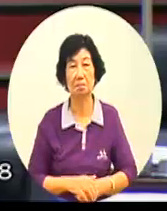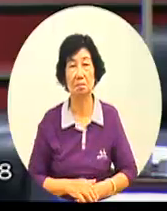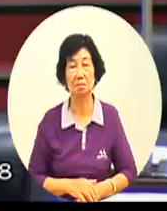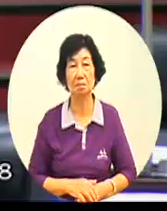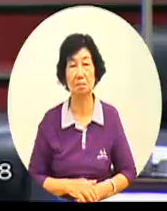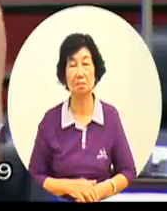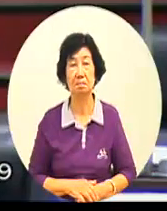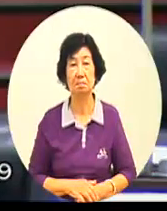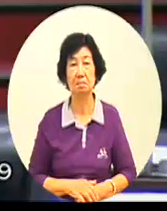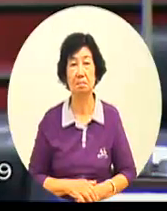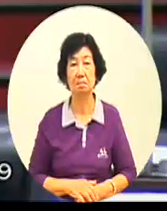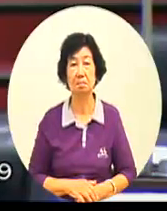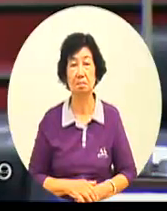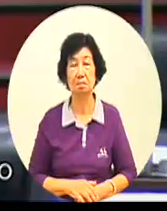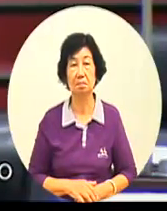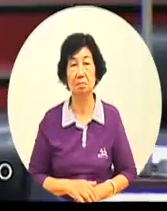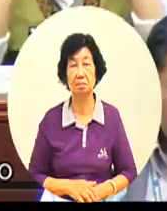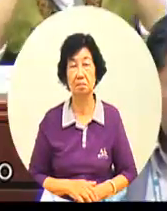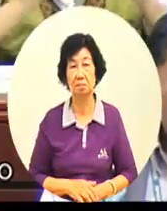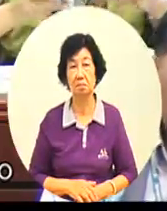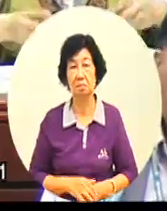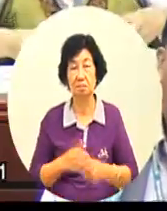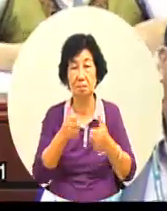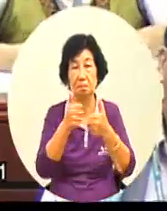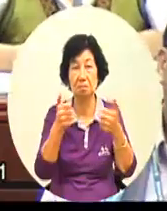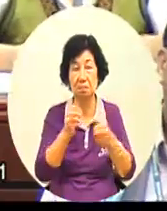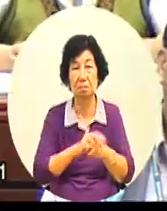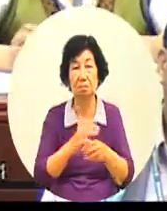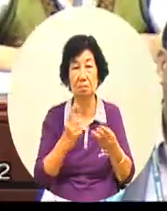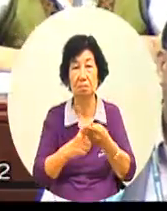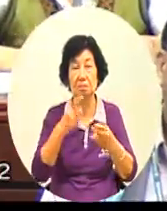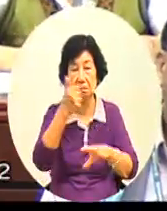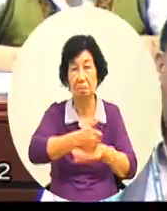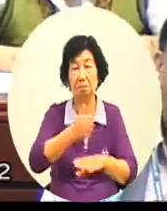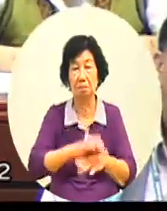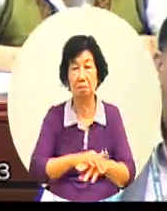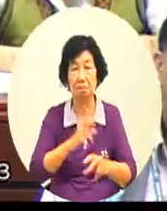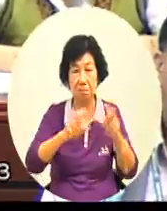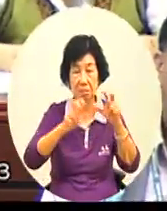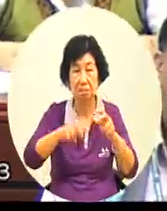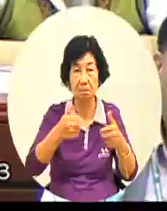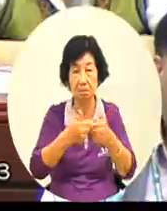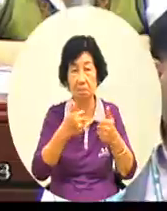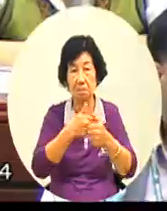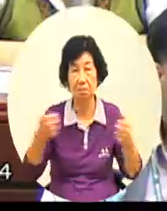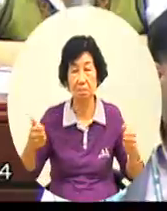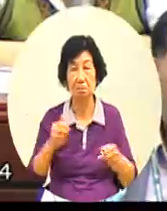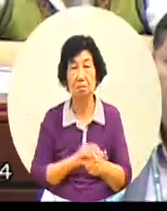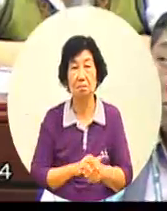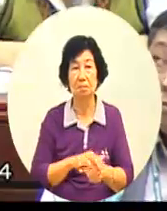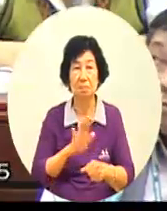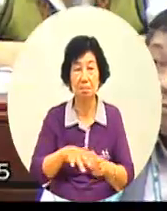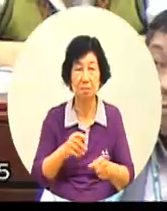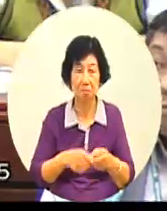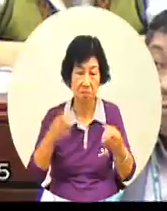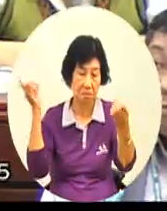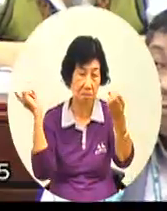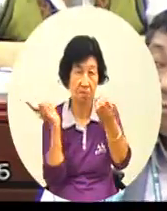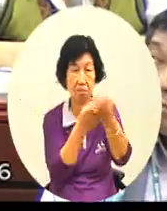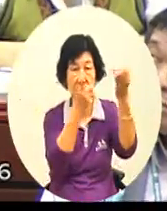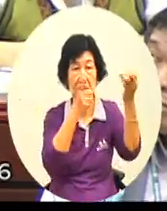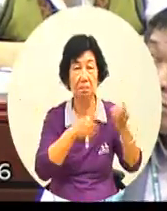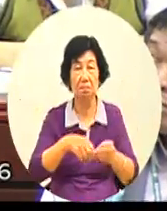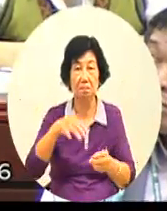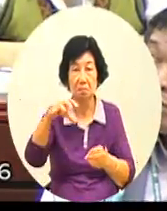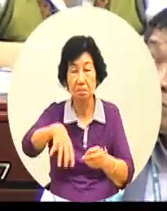请主委答复。 谢谢主席，谢谢邓议员哈。那有关于米玛丽球场的部分啊，那